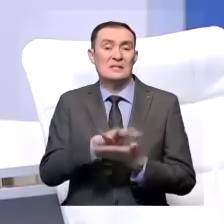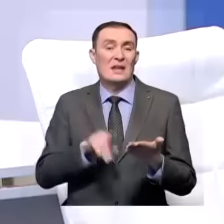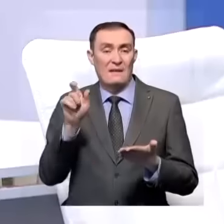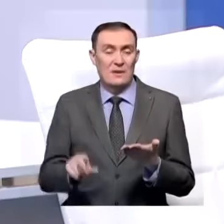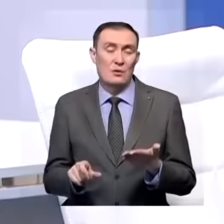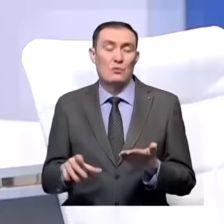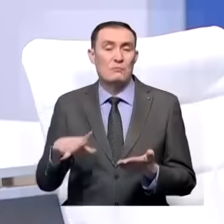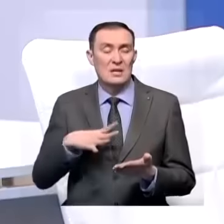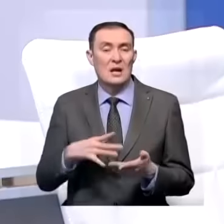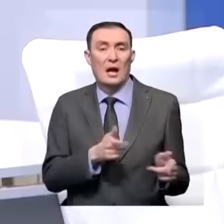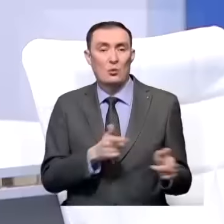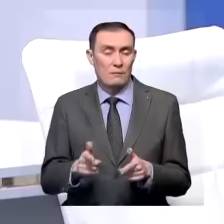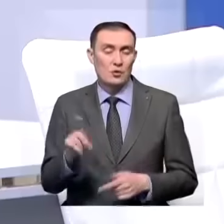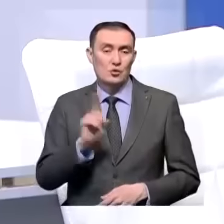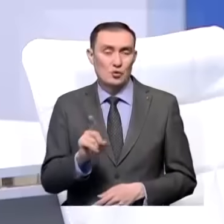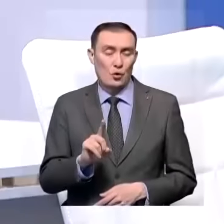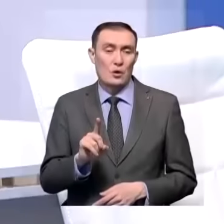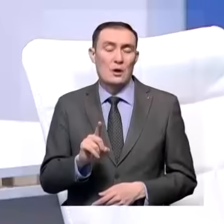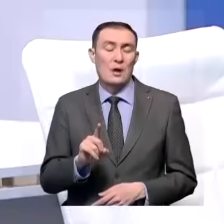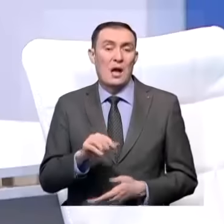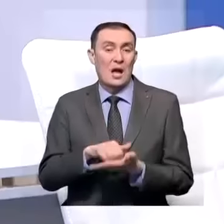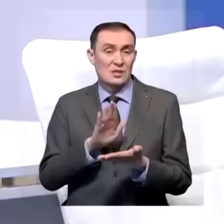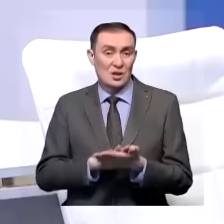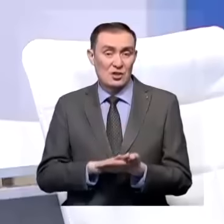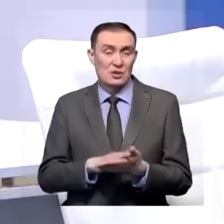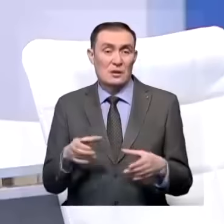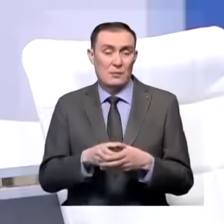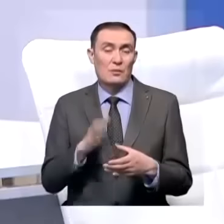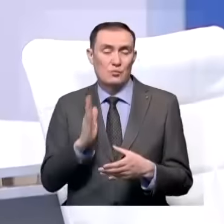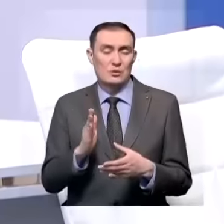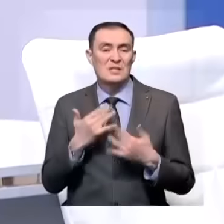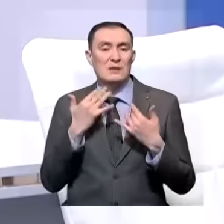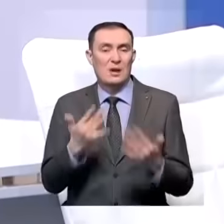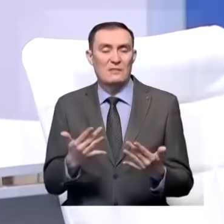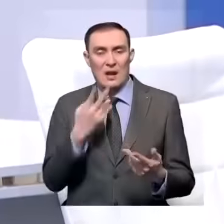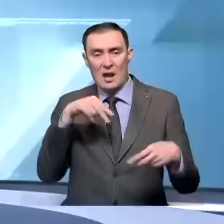следует быть готовым к тому, что оценщик запросит экспертизу.